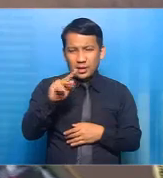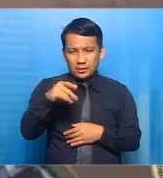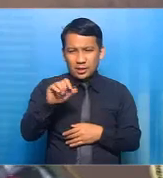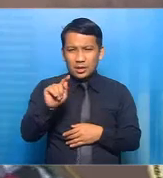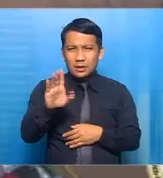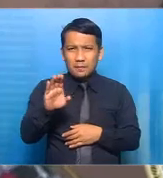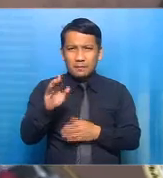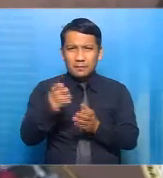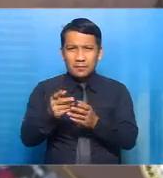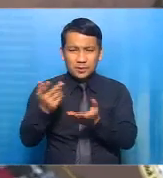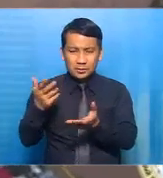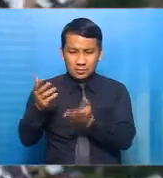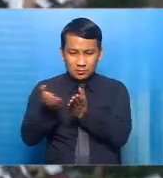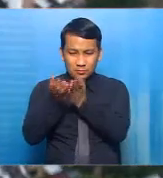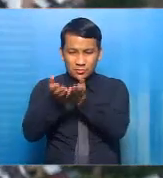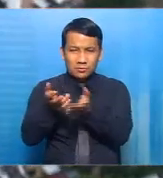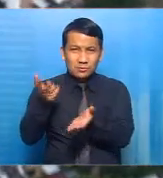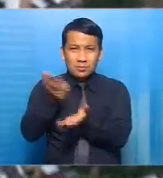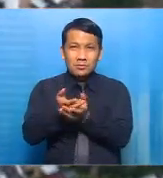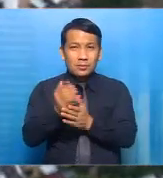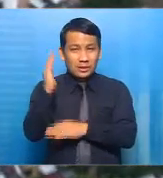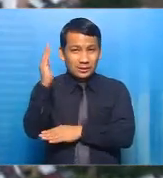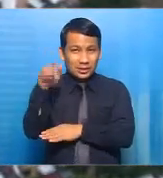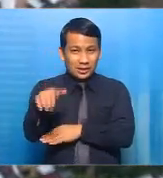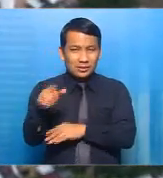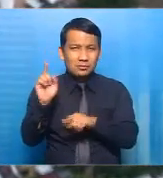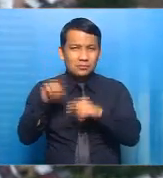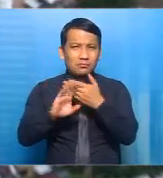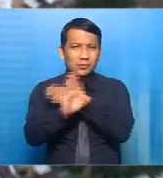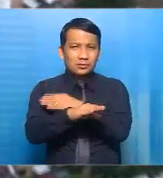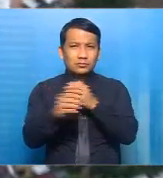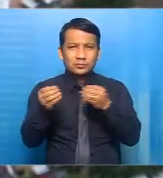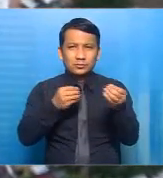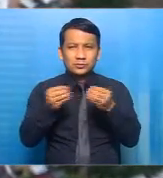tanghali ay balik operasyon na ang lahat ng biyahe sa Lipata Port.